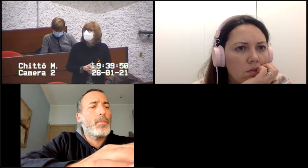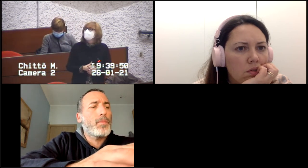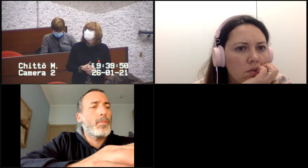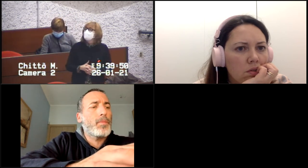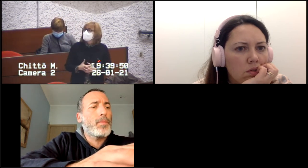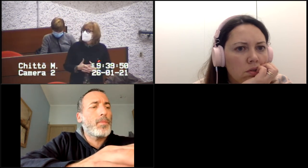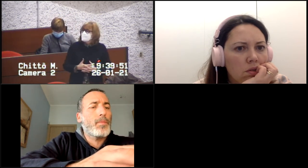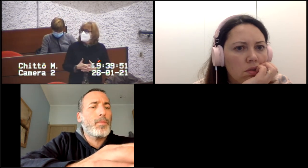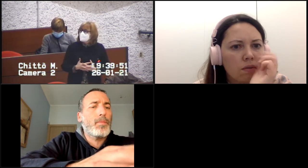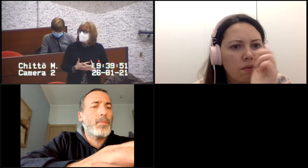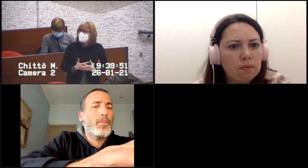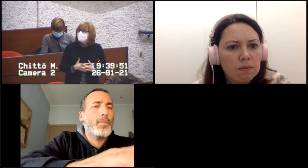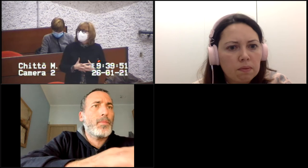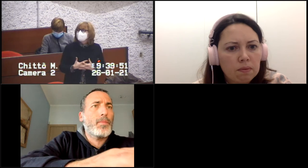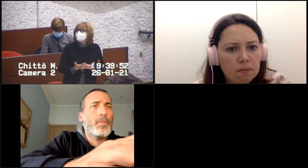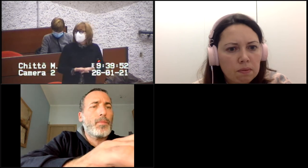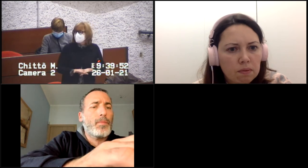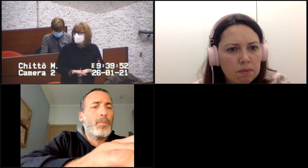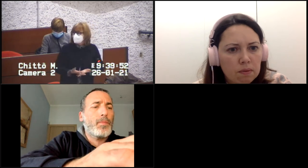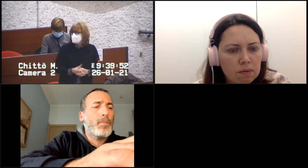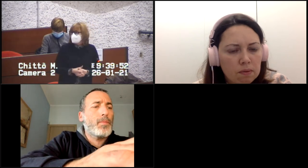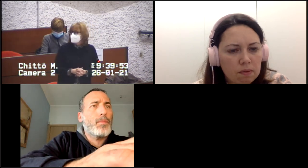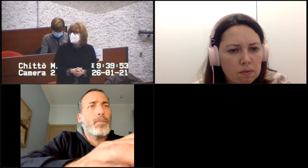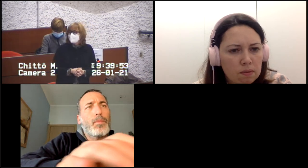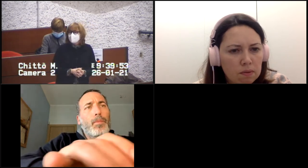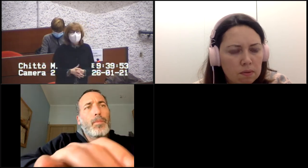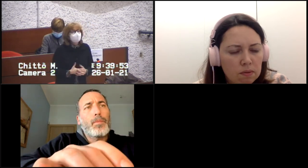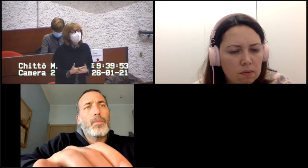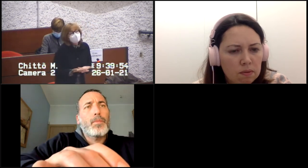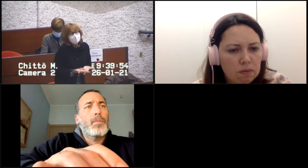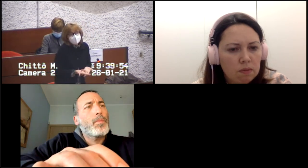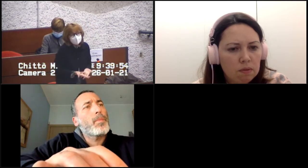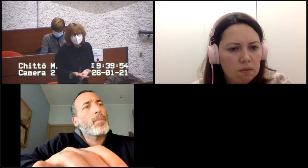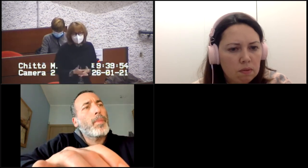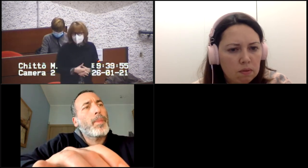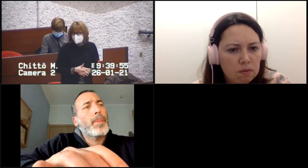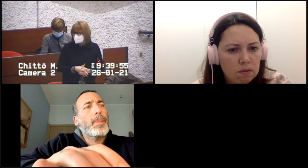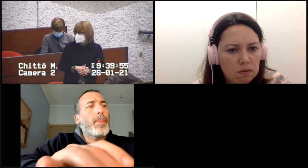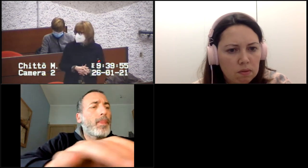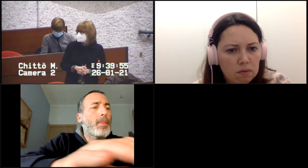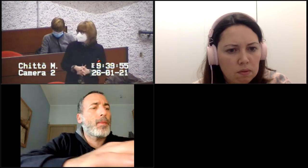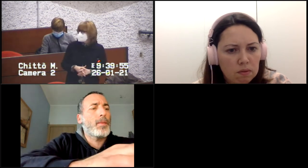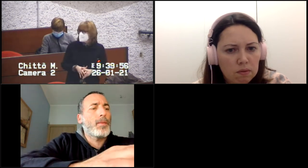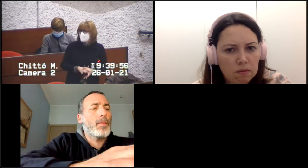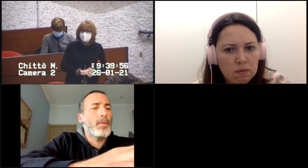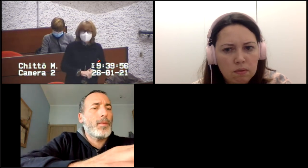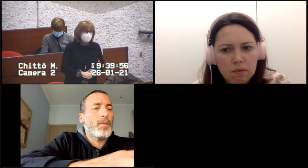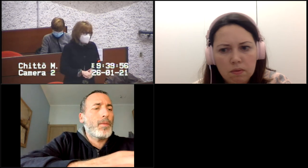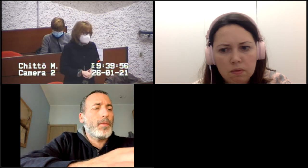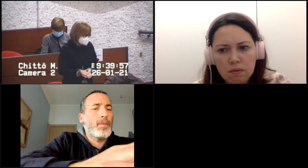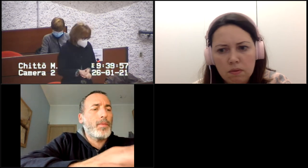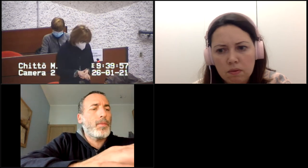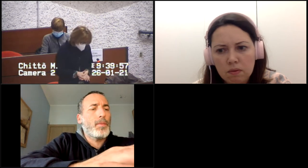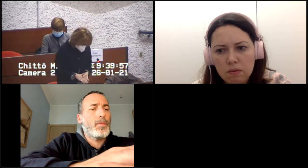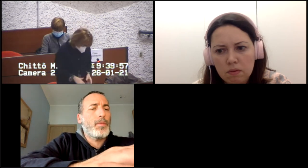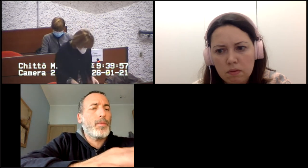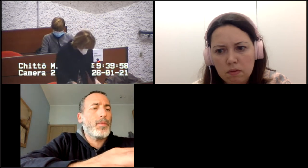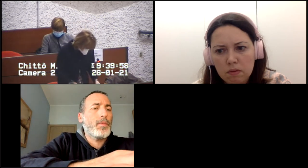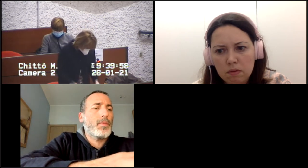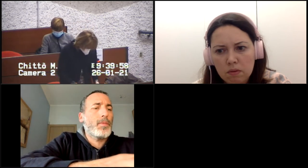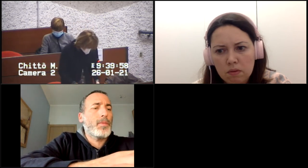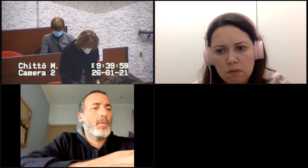considerato un modello da esportare. Ci piace, in modo forse un po' presuntuoso, ma credo che in questo, come dire, dobbiamo essere tutti